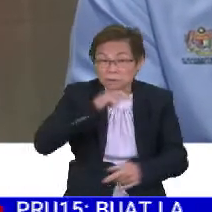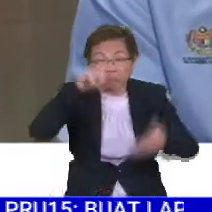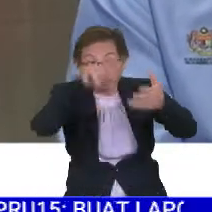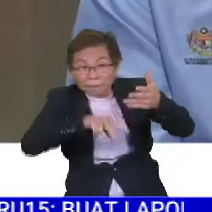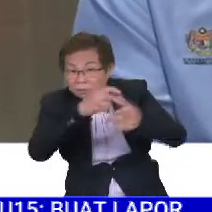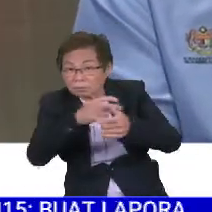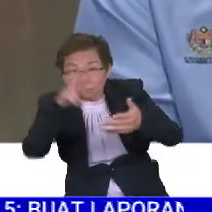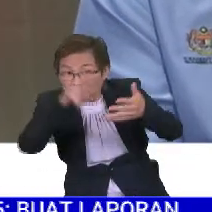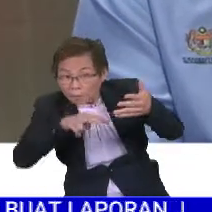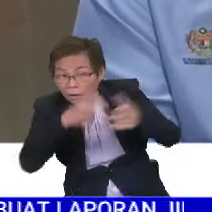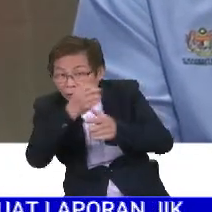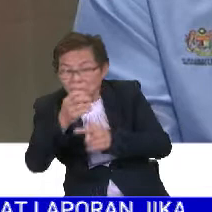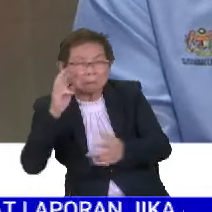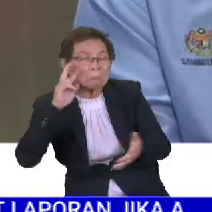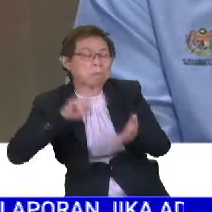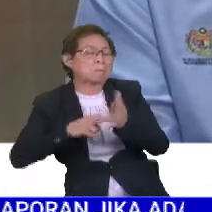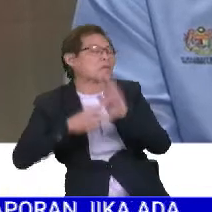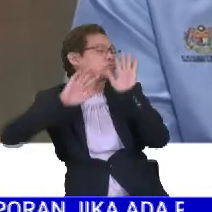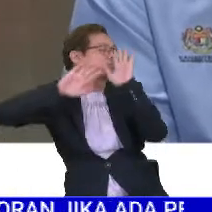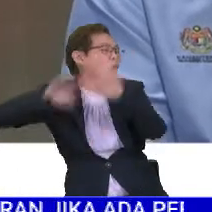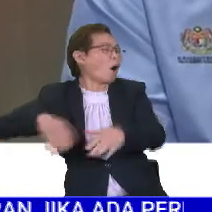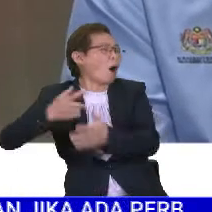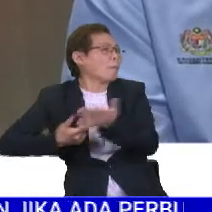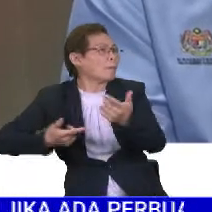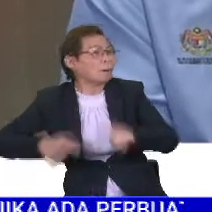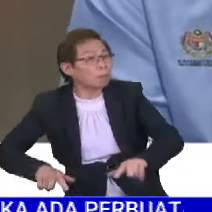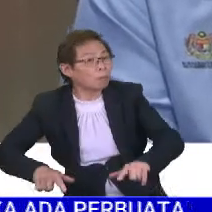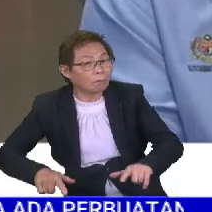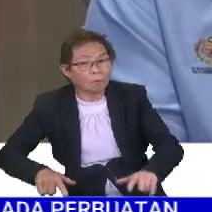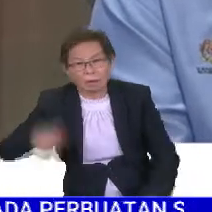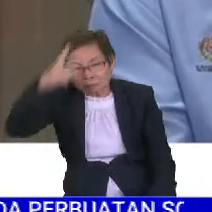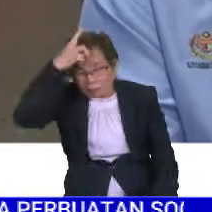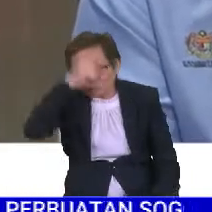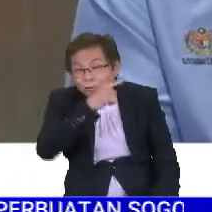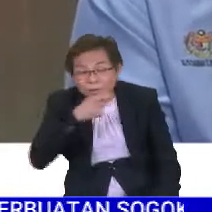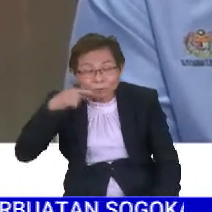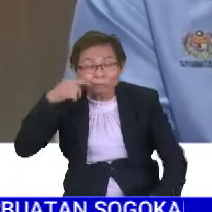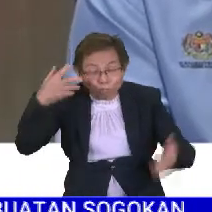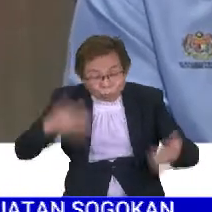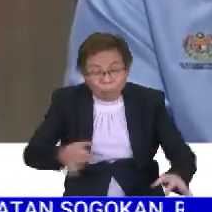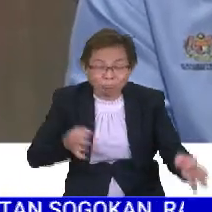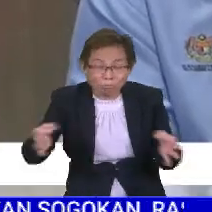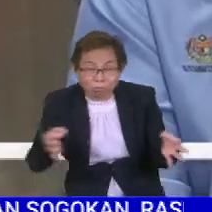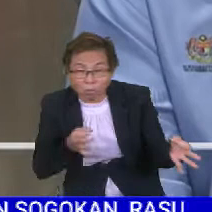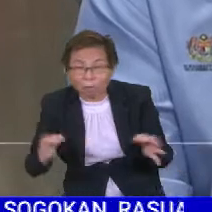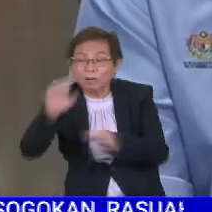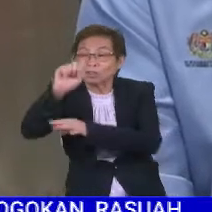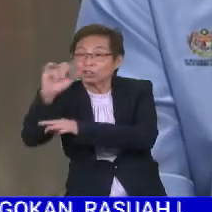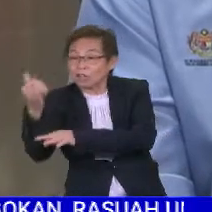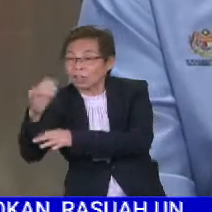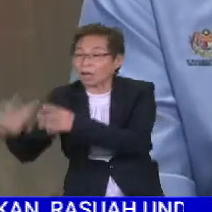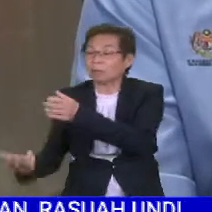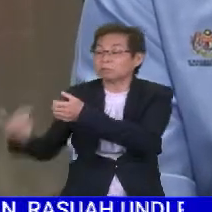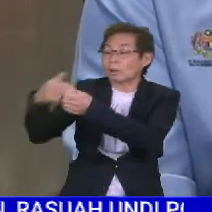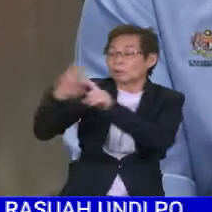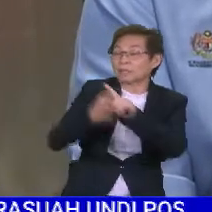sengaja tak nak ambil tahu apa yang berlaku. Datuk Hisham dah pun membuat penjelasan. Syarikat yang terlibat